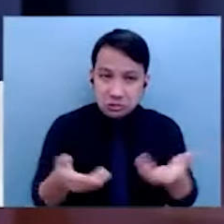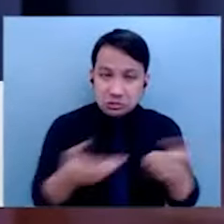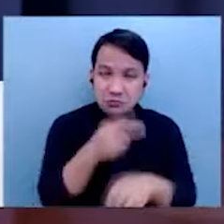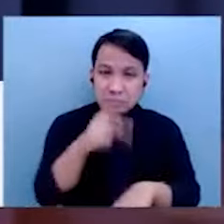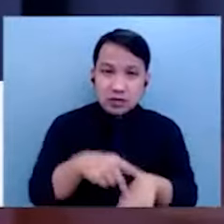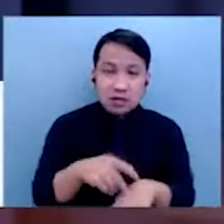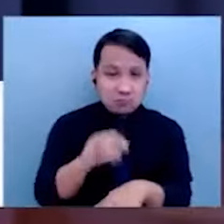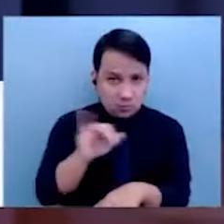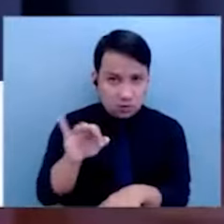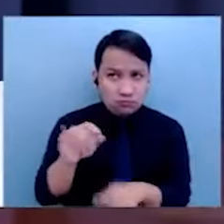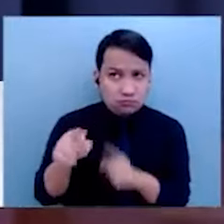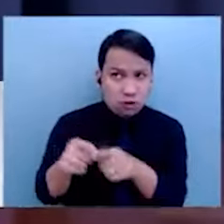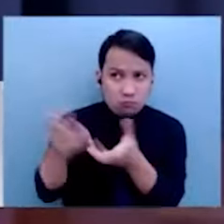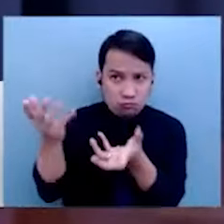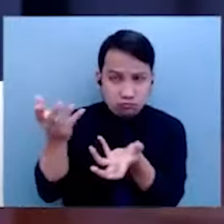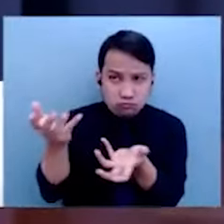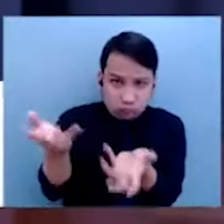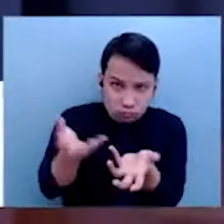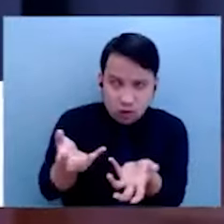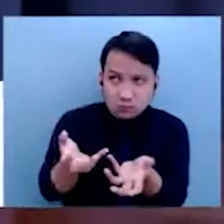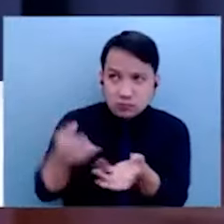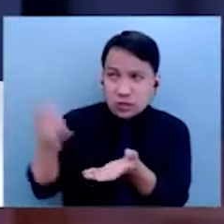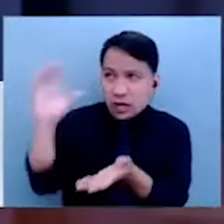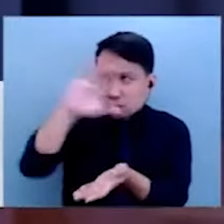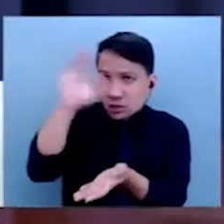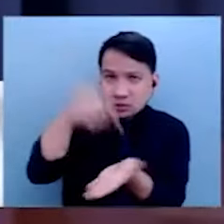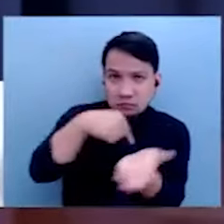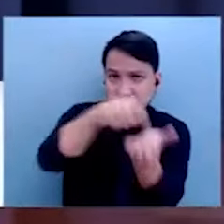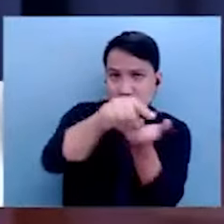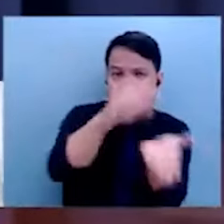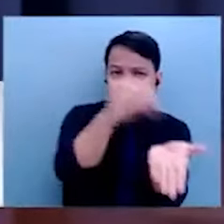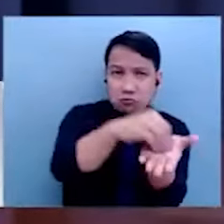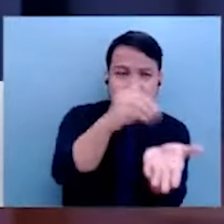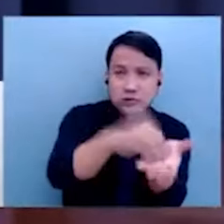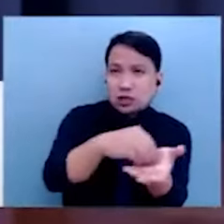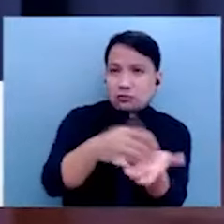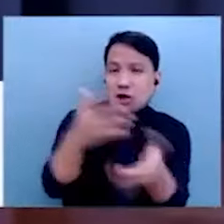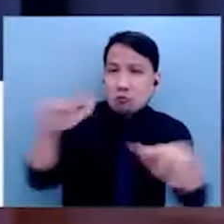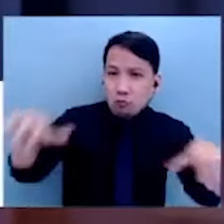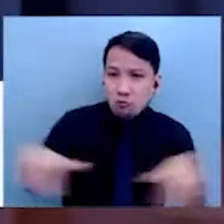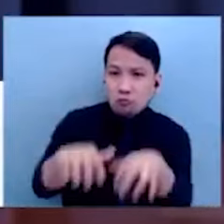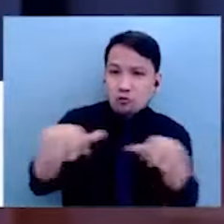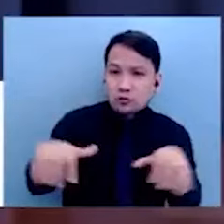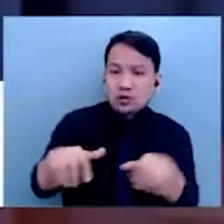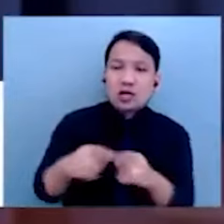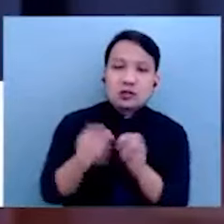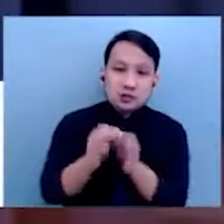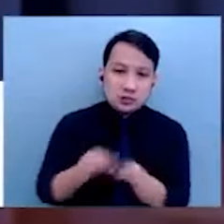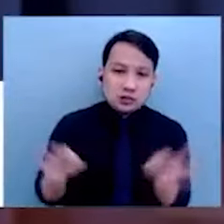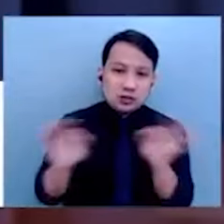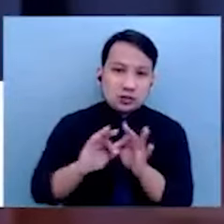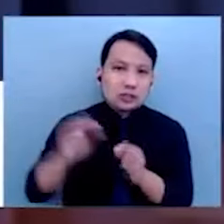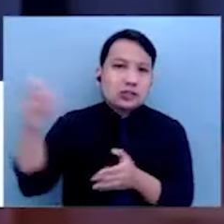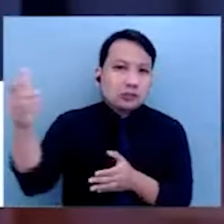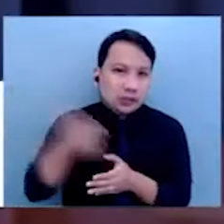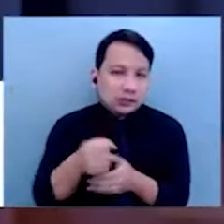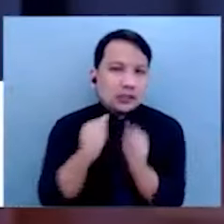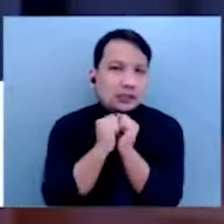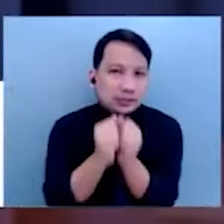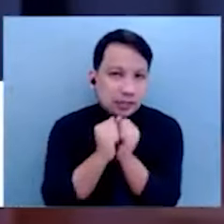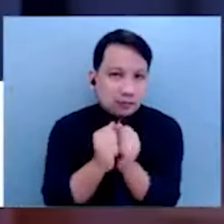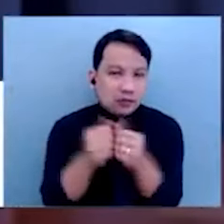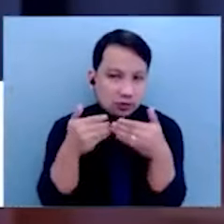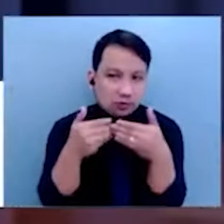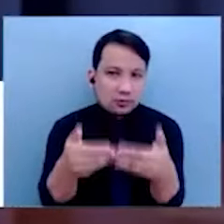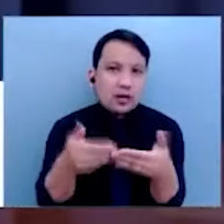talagang naghahanap tayo ng pambayad ng utang, kita at trabaho, kailangan natin itong i-push through. Because this is a new